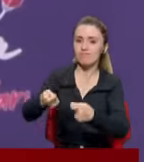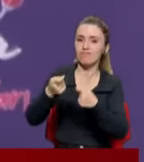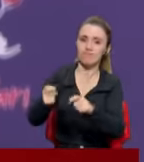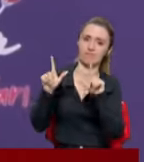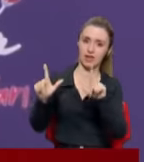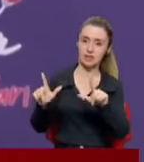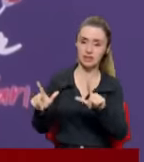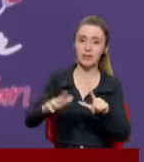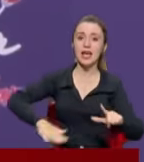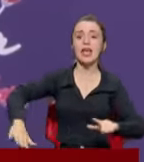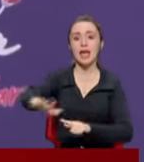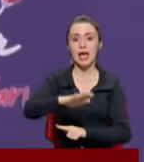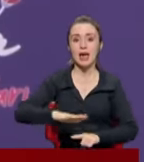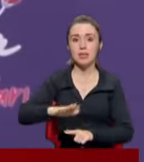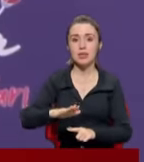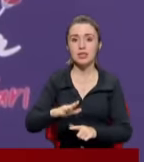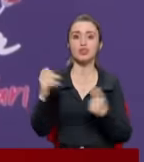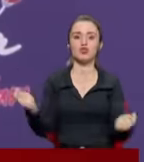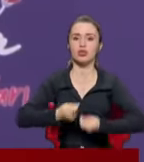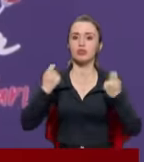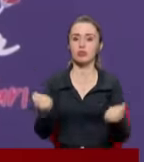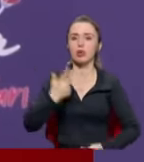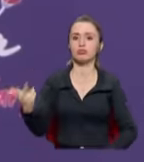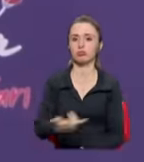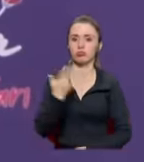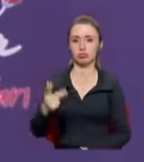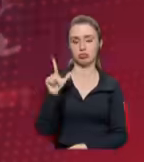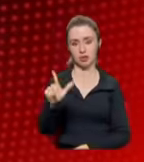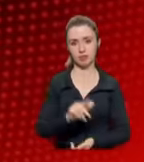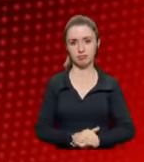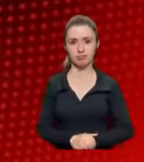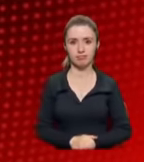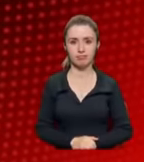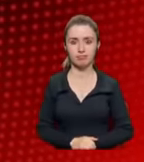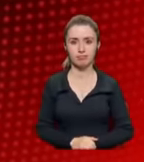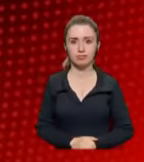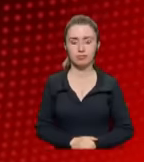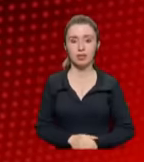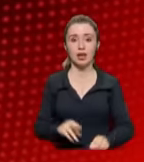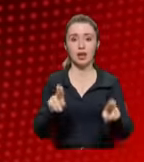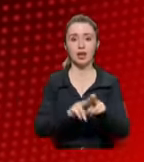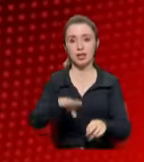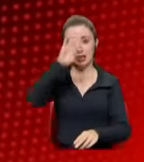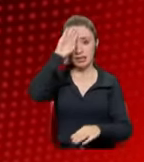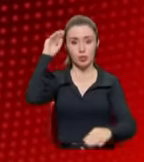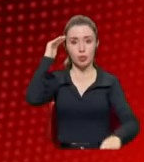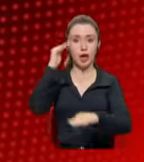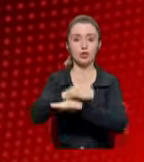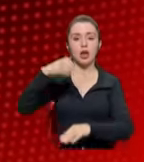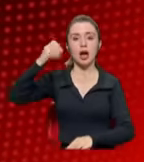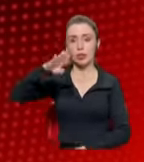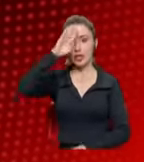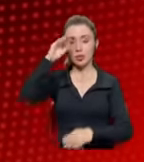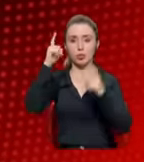gerekiyor hepimizin Arı gibi çalışması lazım Kanal İstanbul mağdurları AK Parti